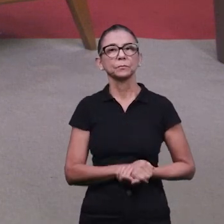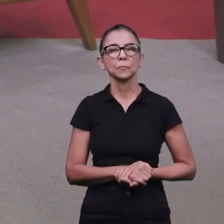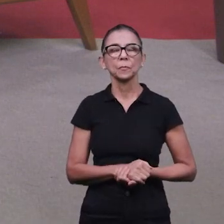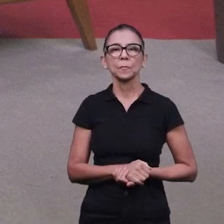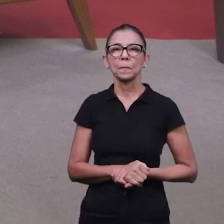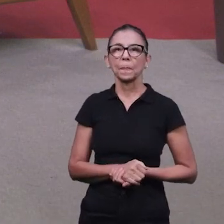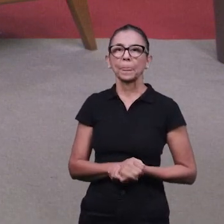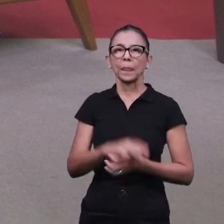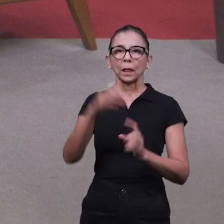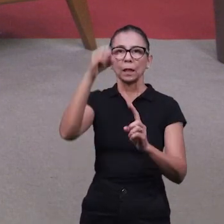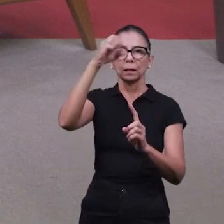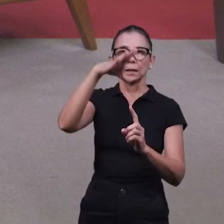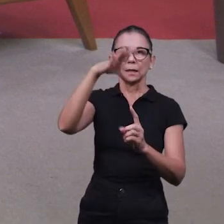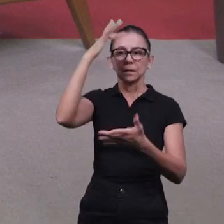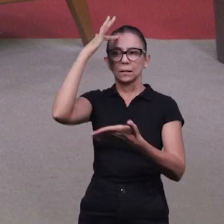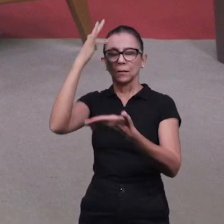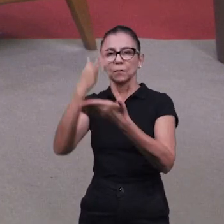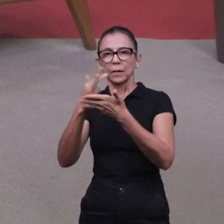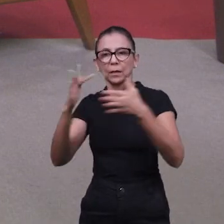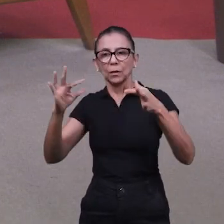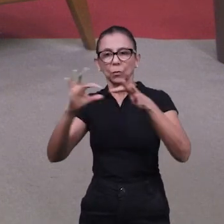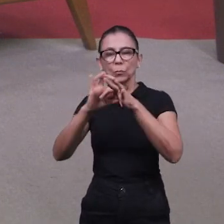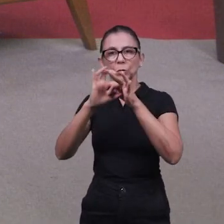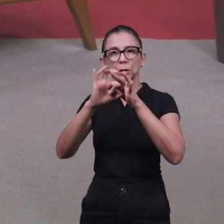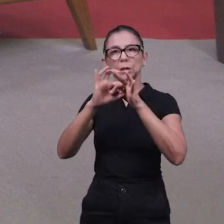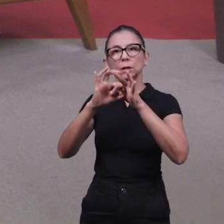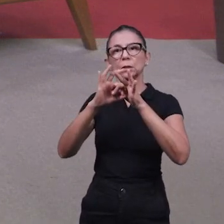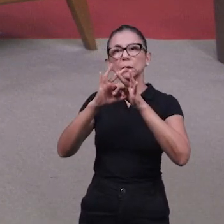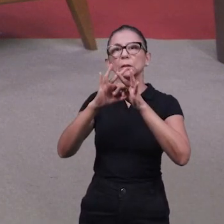grâce et foi sont directement liés au salut.